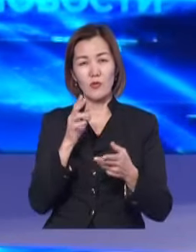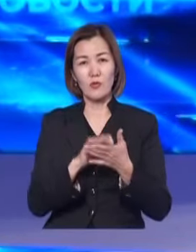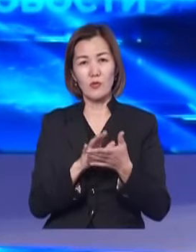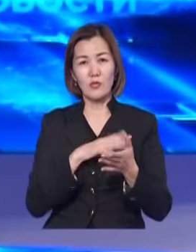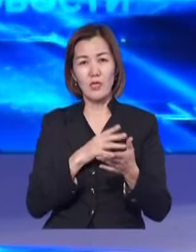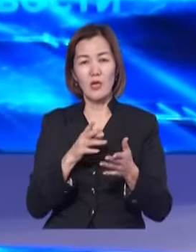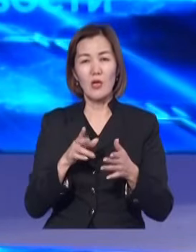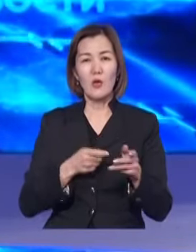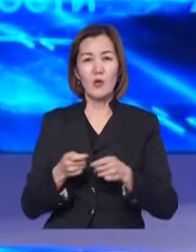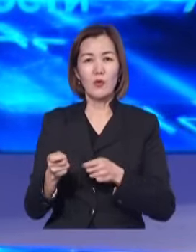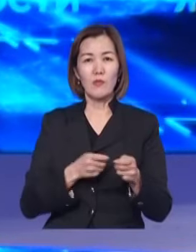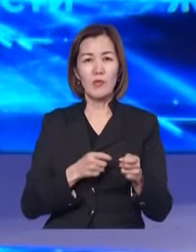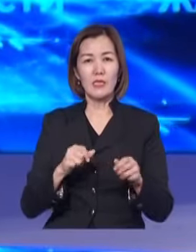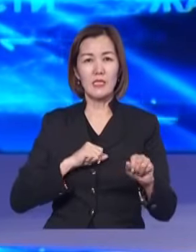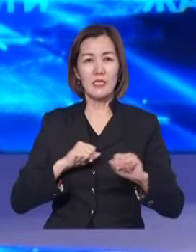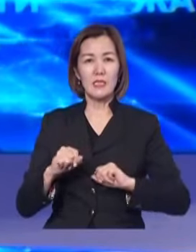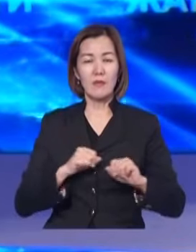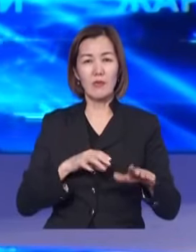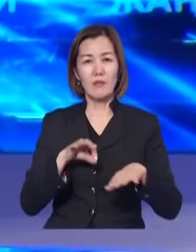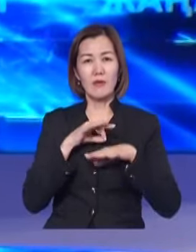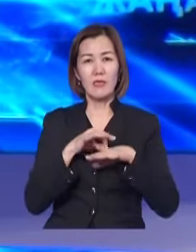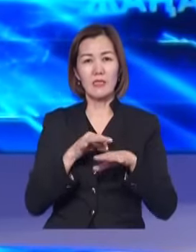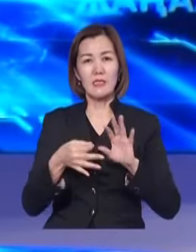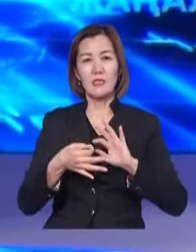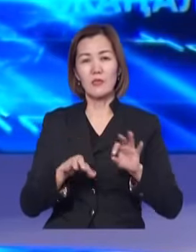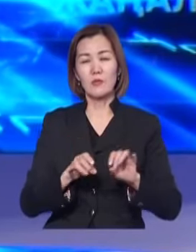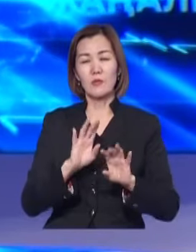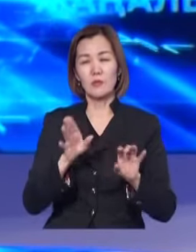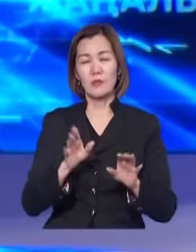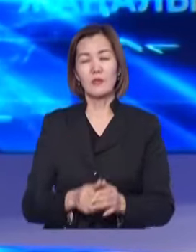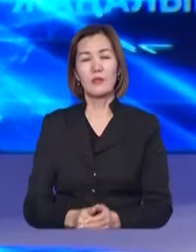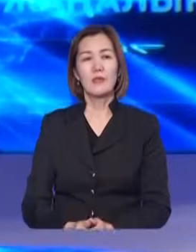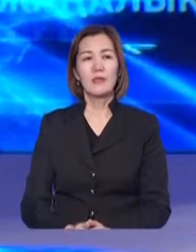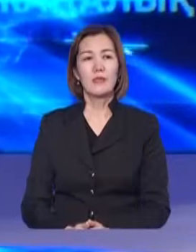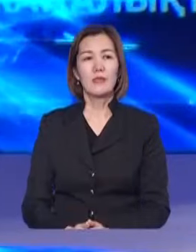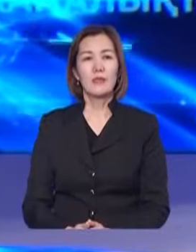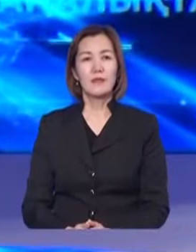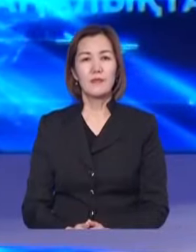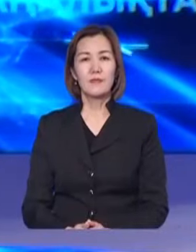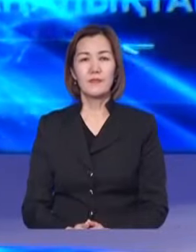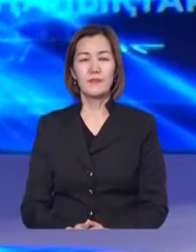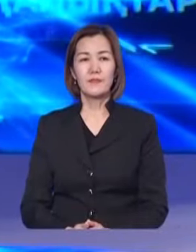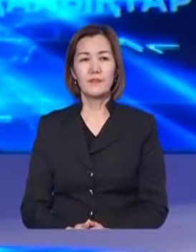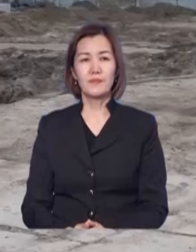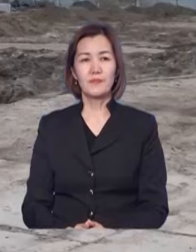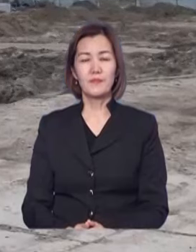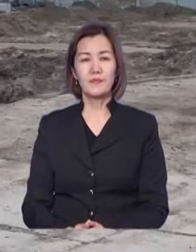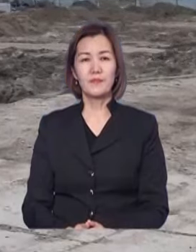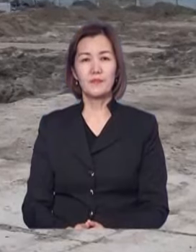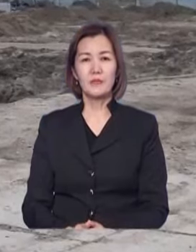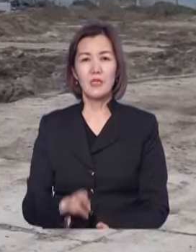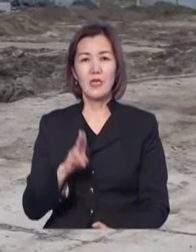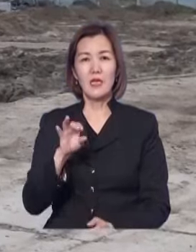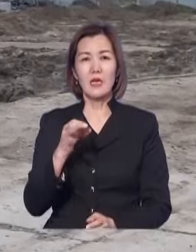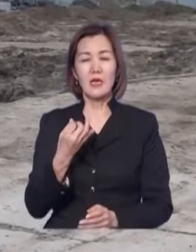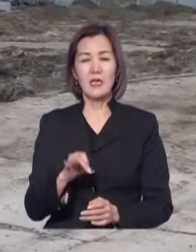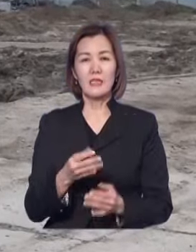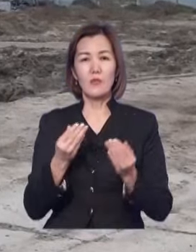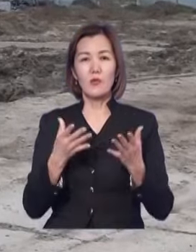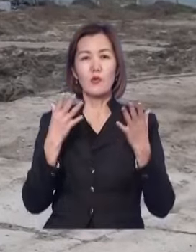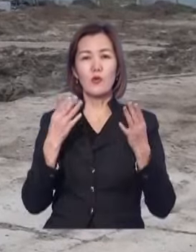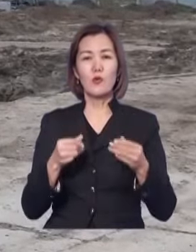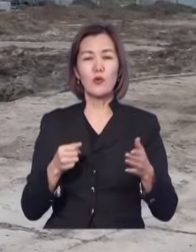құрылысымен танысты. Өңір басшысының іссапар барысынан Аяулым Жүрсінқызы баяндайды. Қарасай ауданында әлі күнге дейін